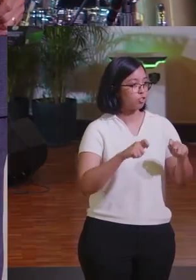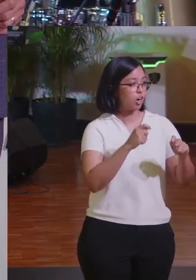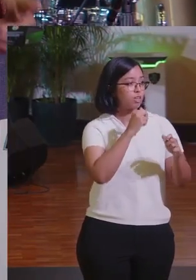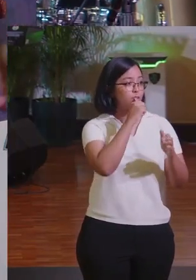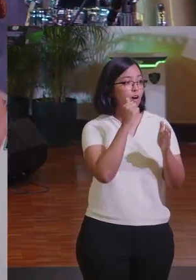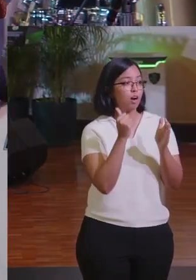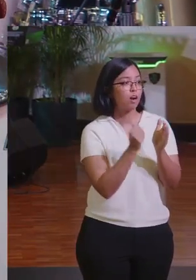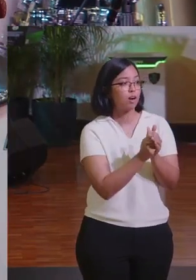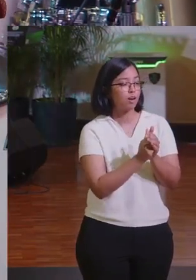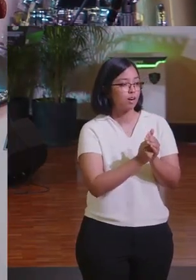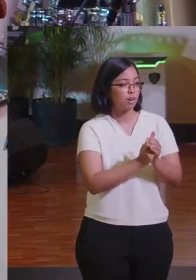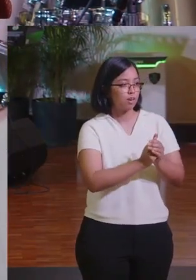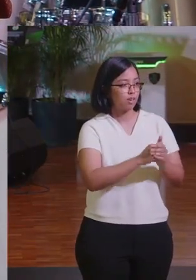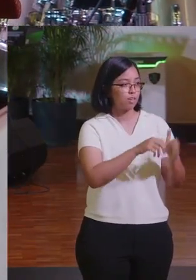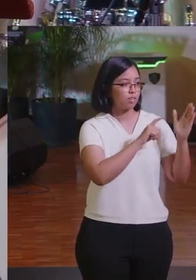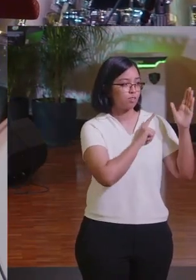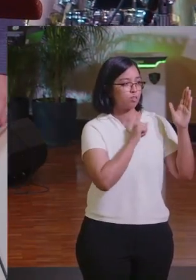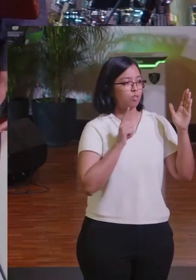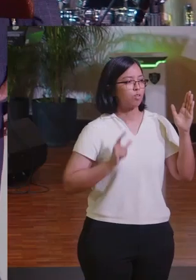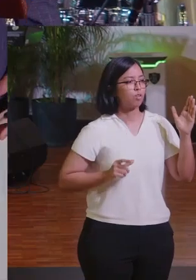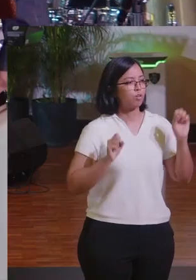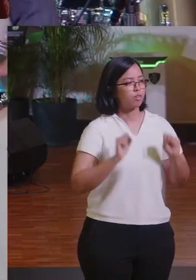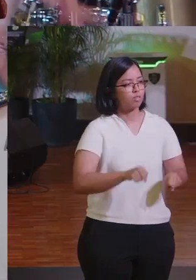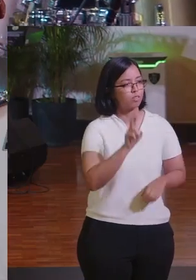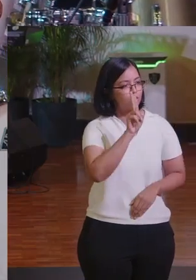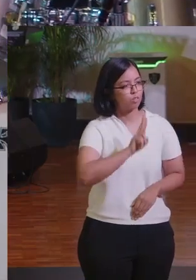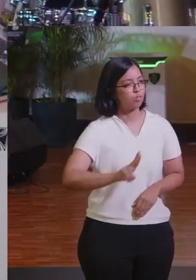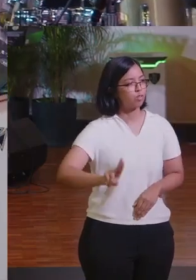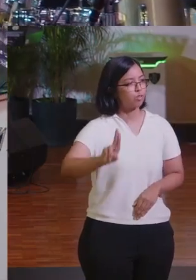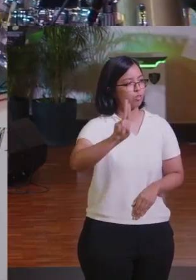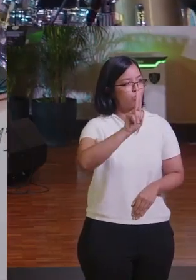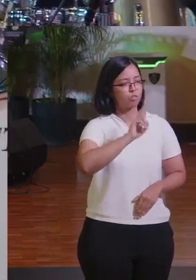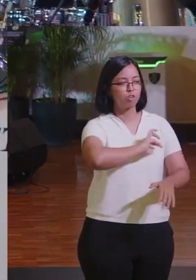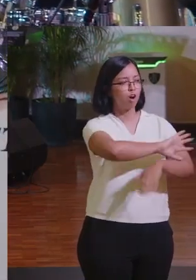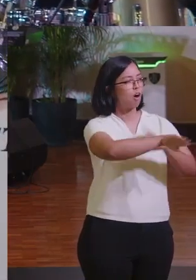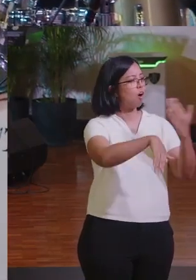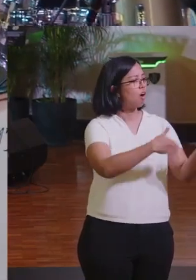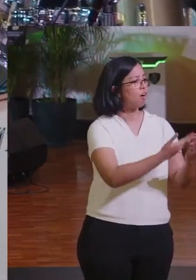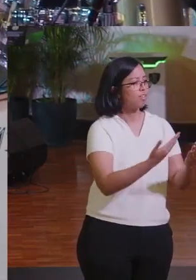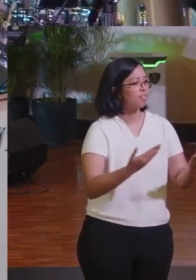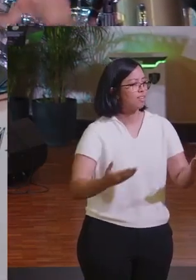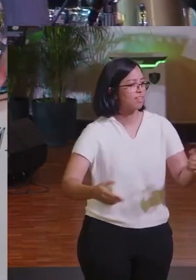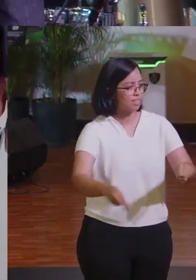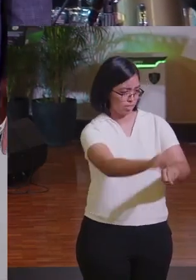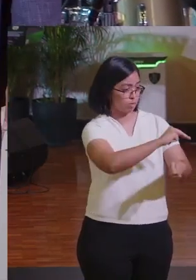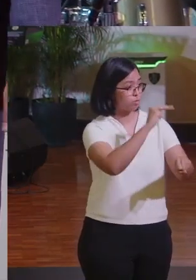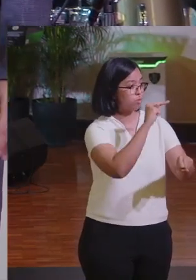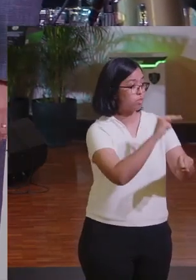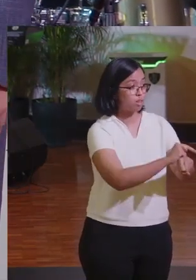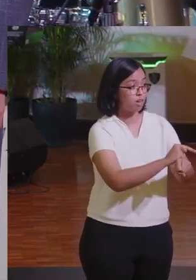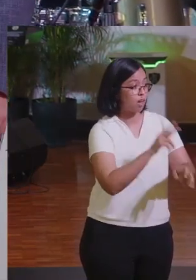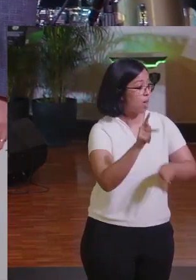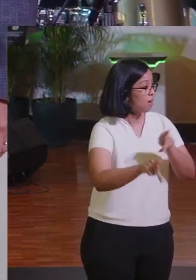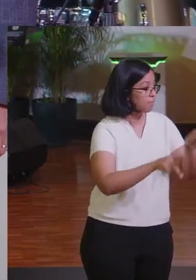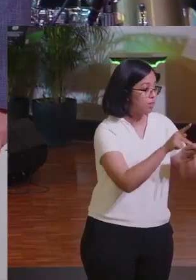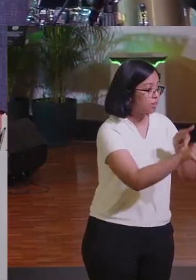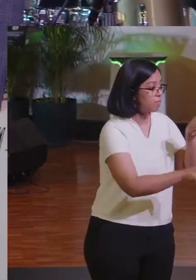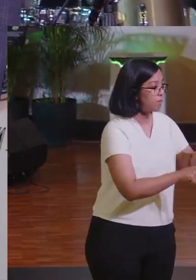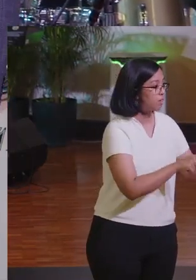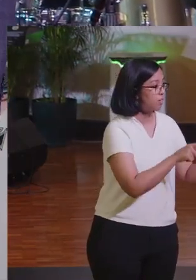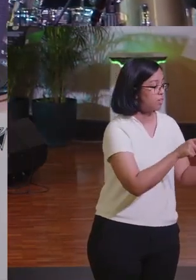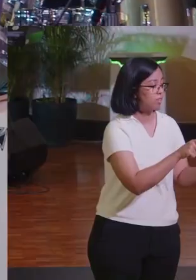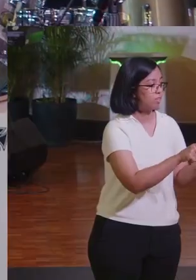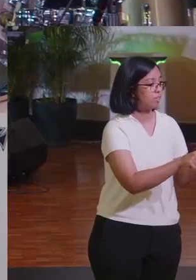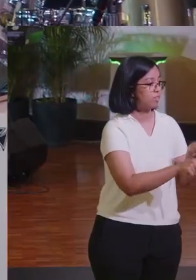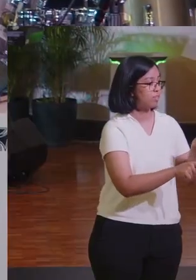kaya niyang pakilusin ang kalikasan, pakilusin ang lahat ng mga makinarya ng tao, natural man